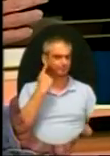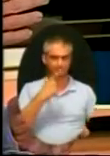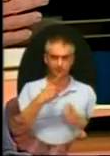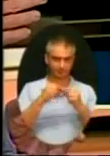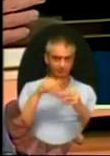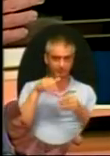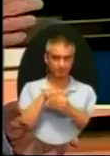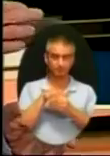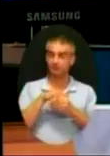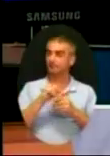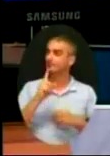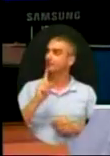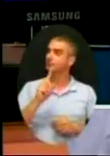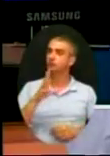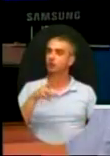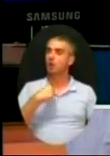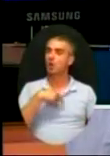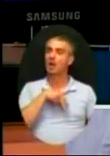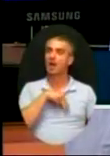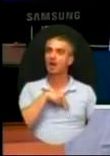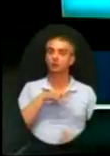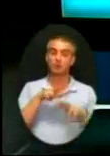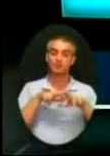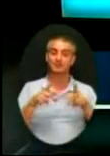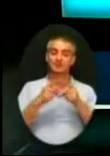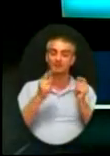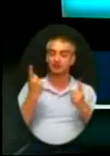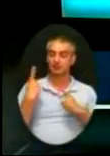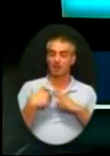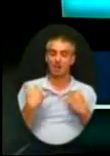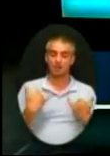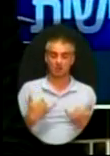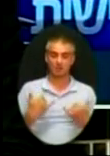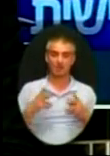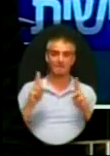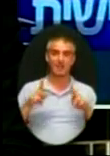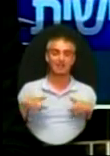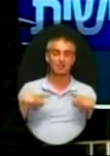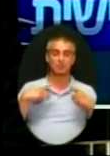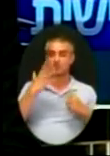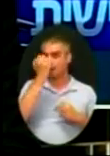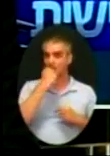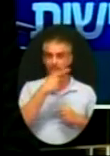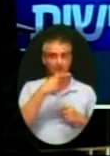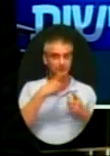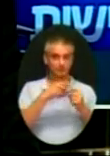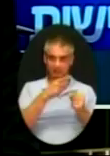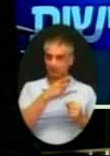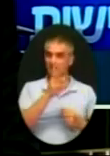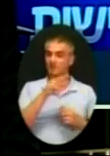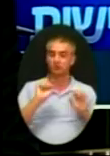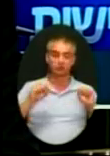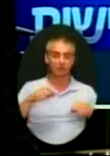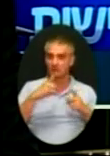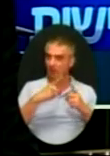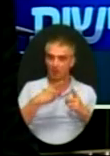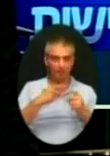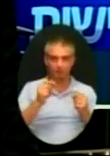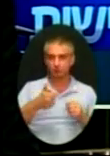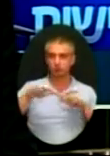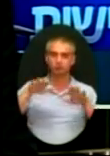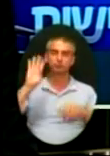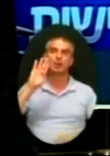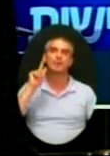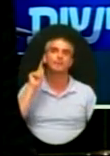עזה בפנים. מי שנושא באחריות למצב בעזה עד היום ולקיום החמאס בעזה, זה החמאס. ושליטתו בעזה, זה ראש